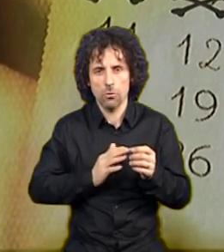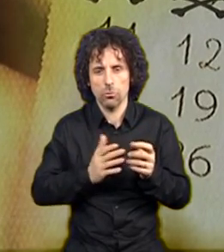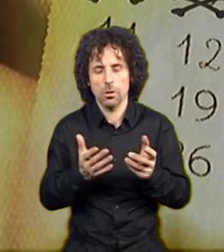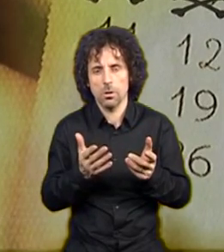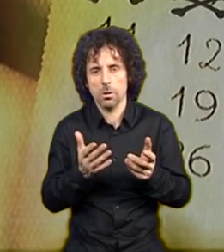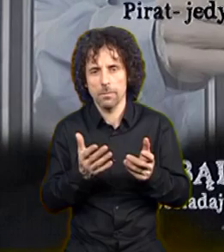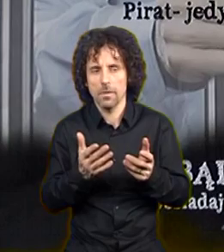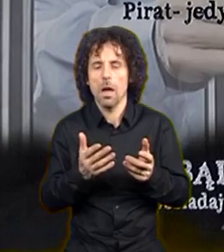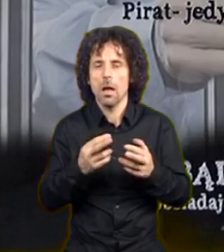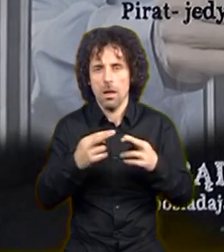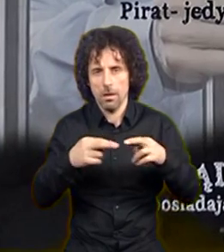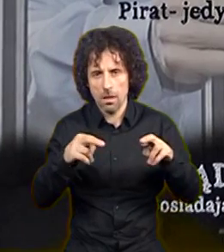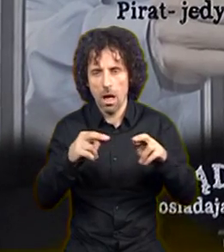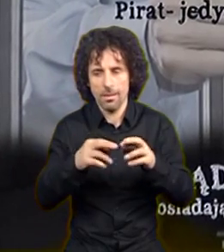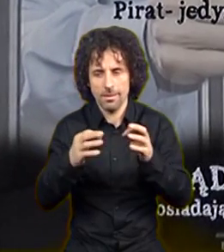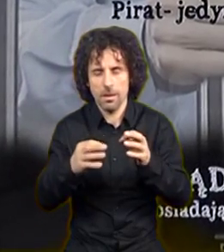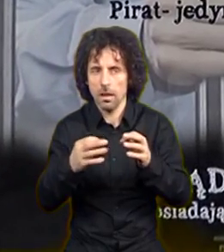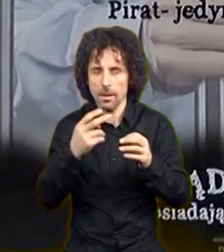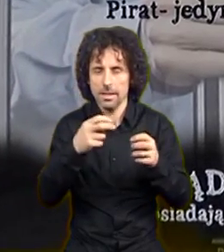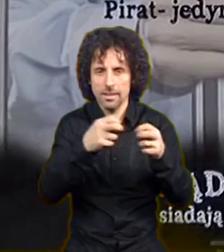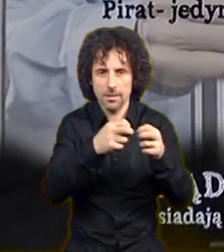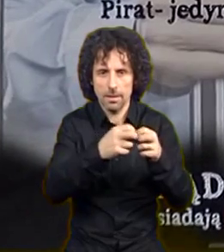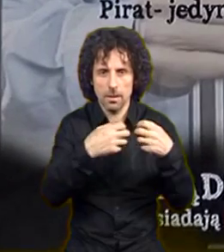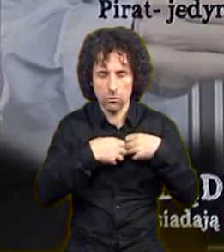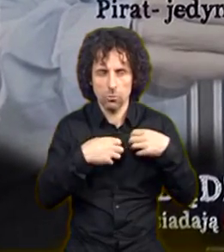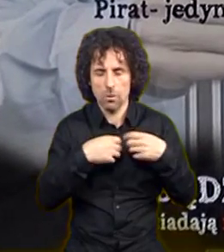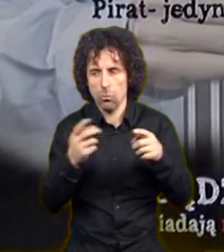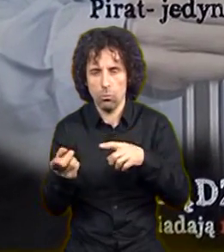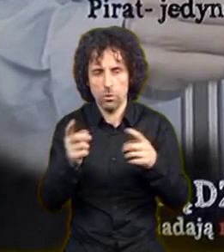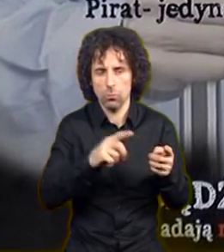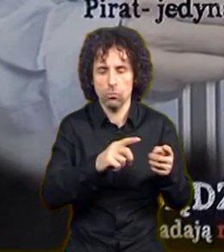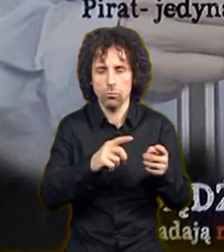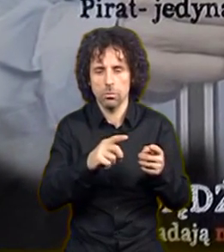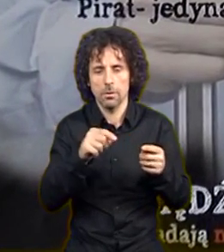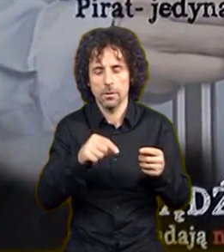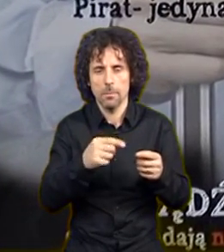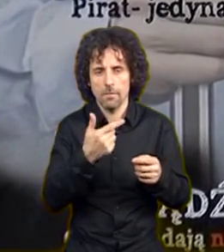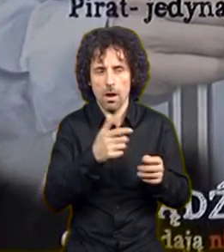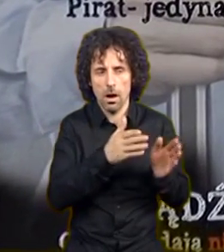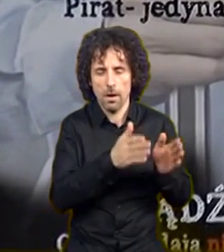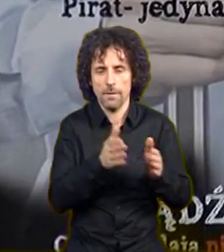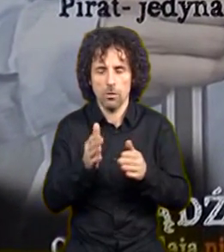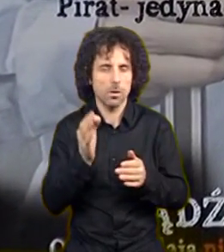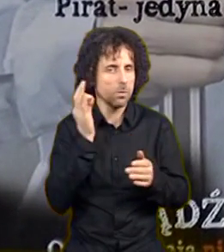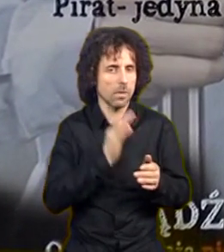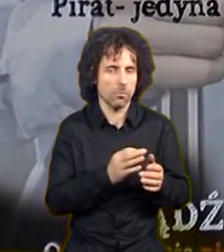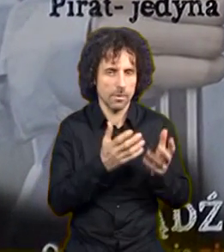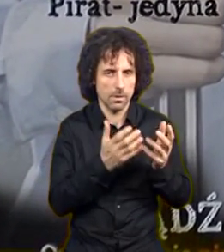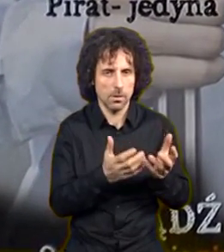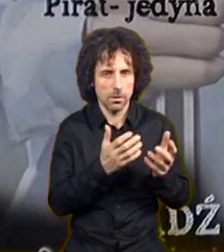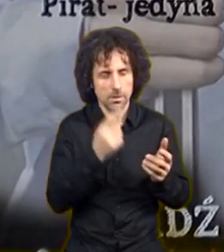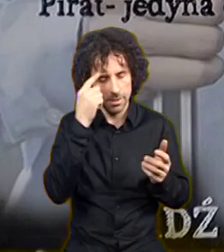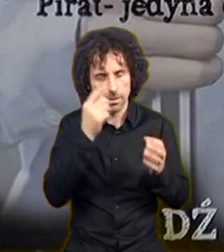się nad bezpieczeństwem zarówno w realnym, jak i wirtualnym życiu. W tym roku konkurs jest realizowany w dwóch kategoriach.